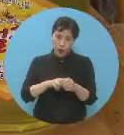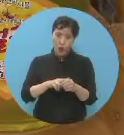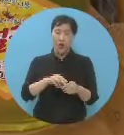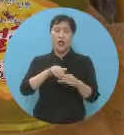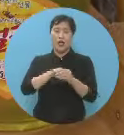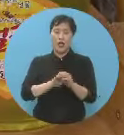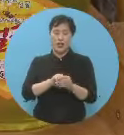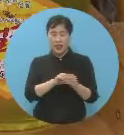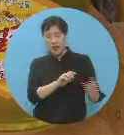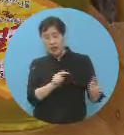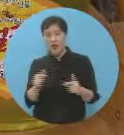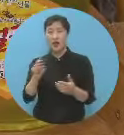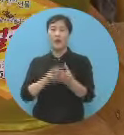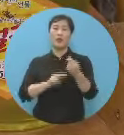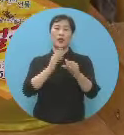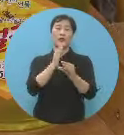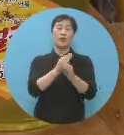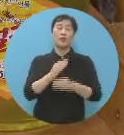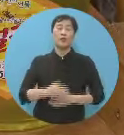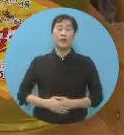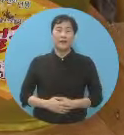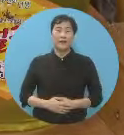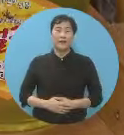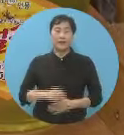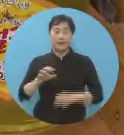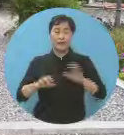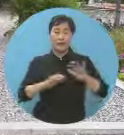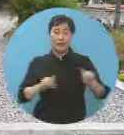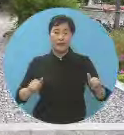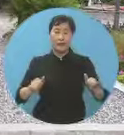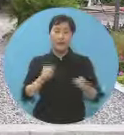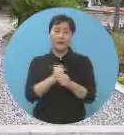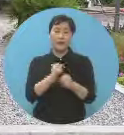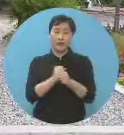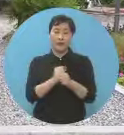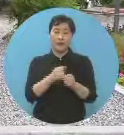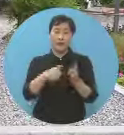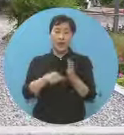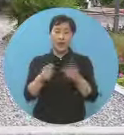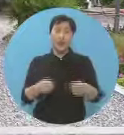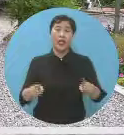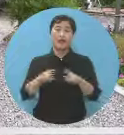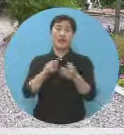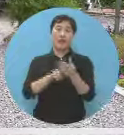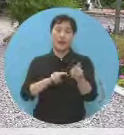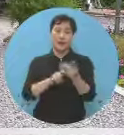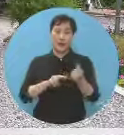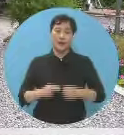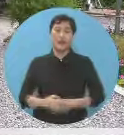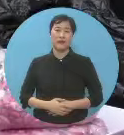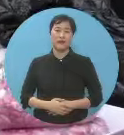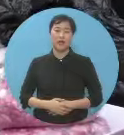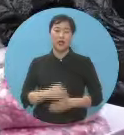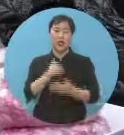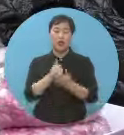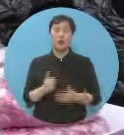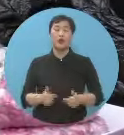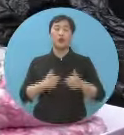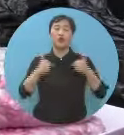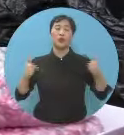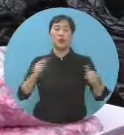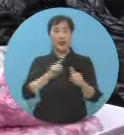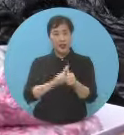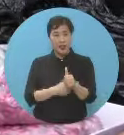있습니다. 마을 주민이 만든 가공품도 함께 팝니다. 손님이 늘면서 자연스럽게 식당